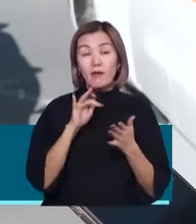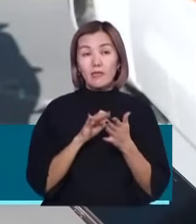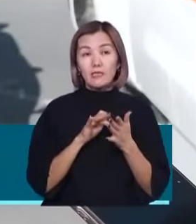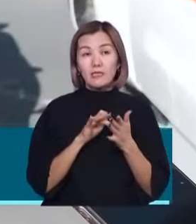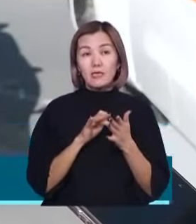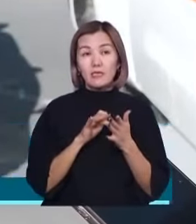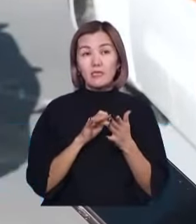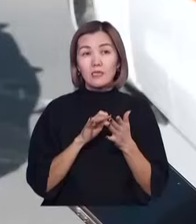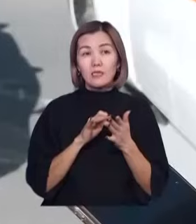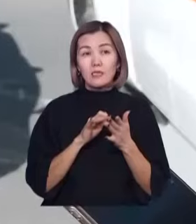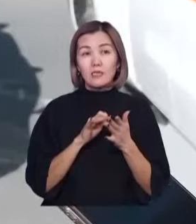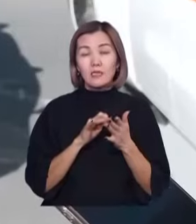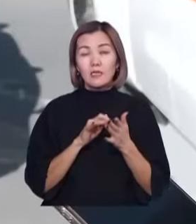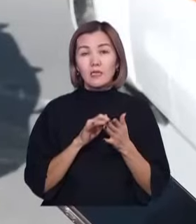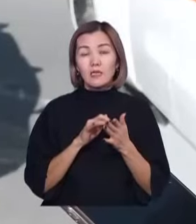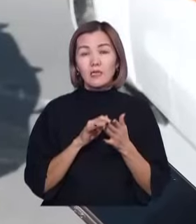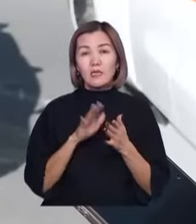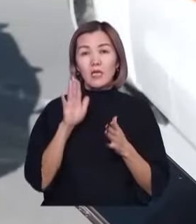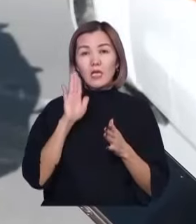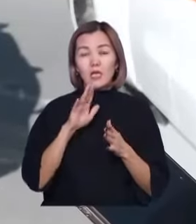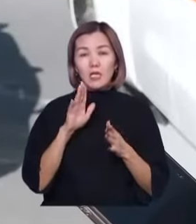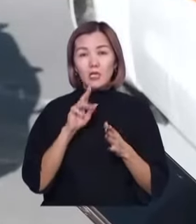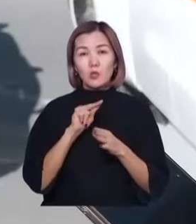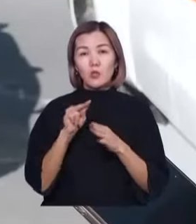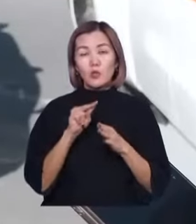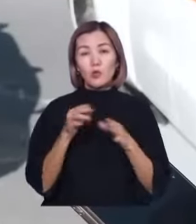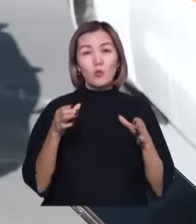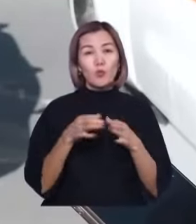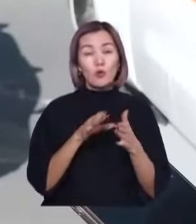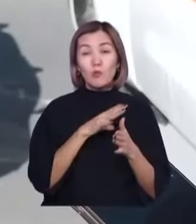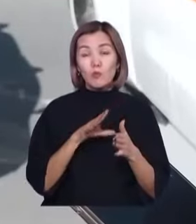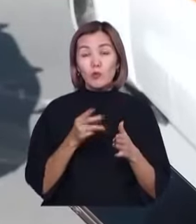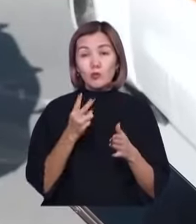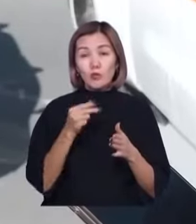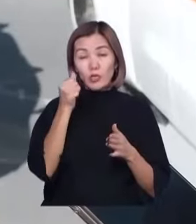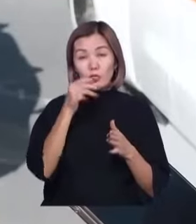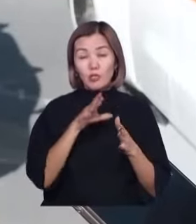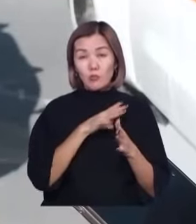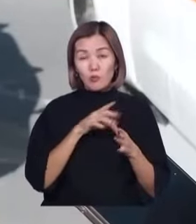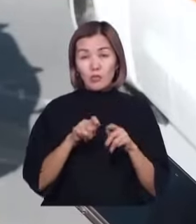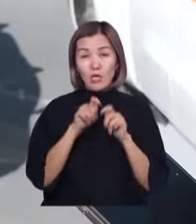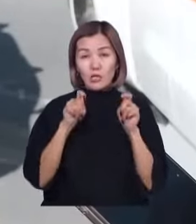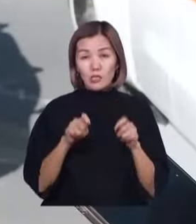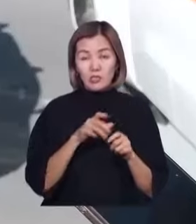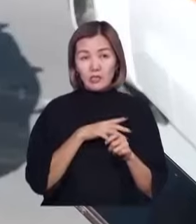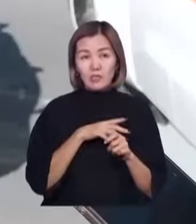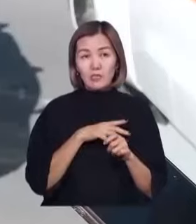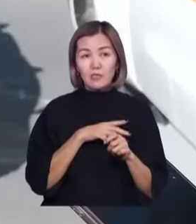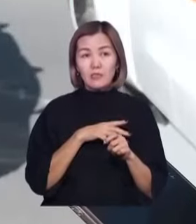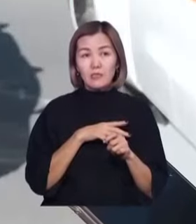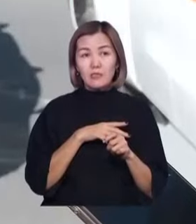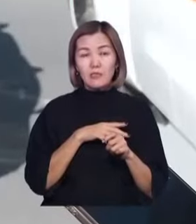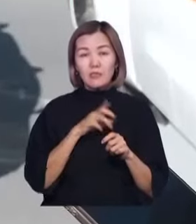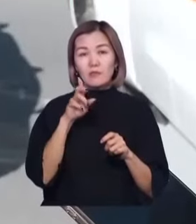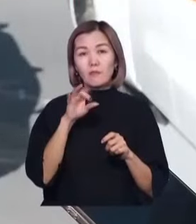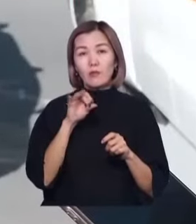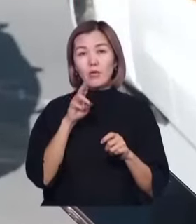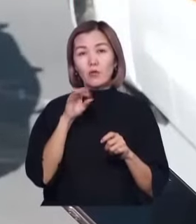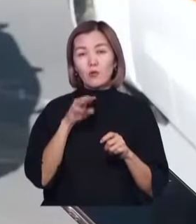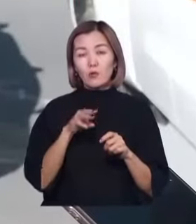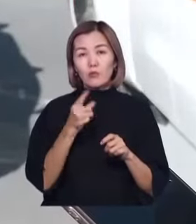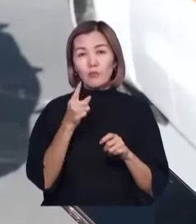дамымен. Қонаевта кинология бөлім болмаған 2 жыл болды мұны ашылғанына. Итімнің аты Беркут, бір